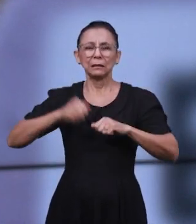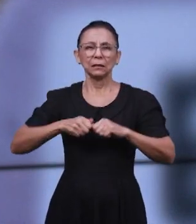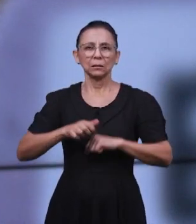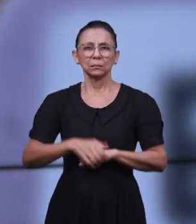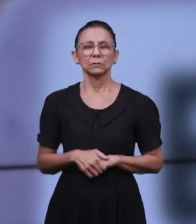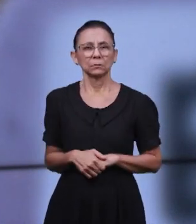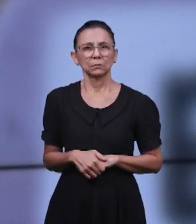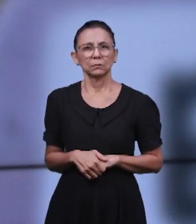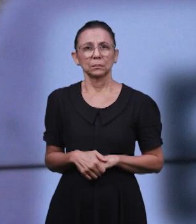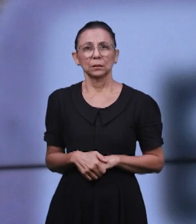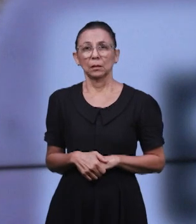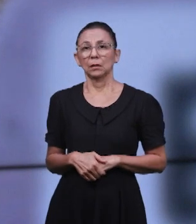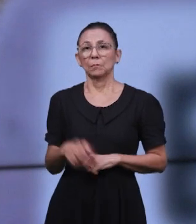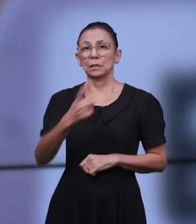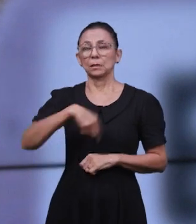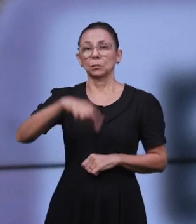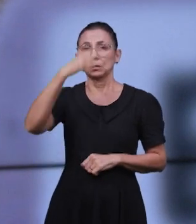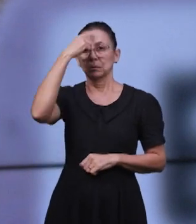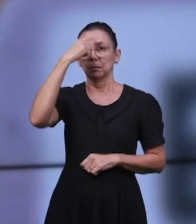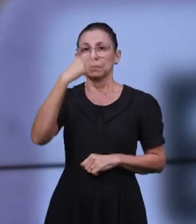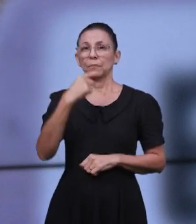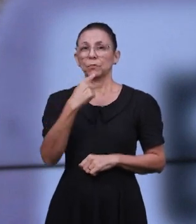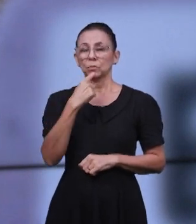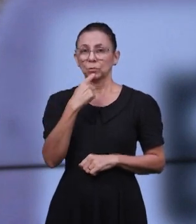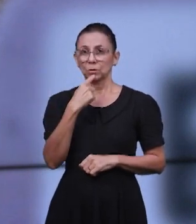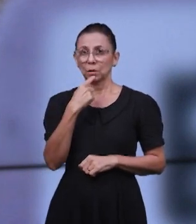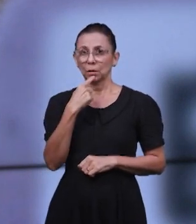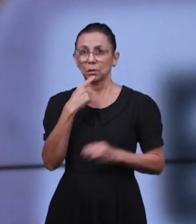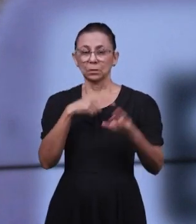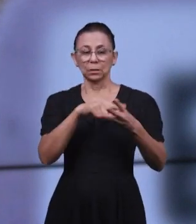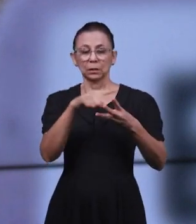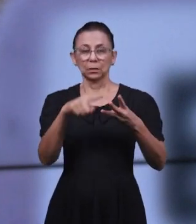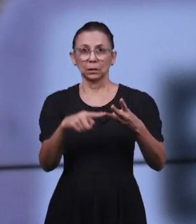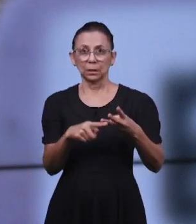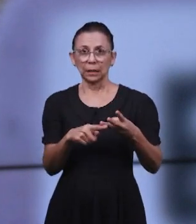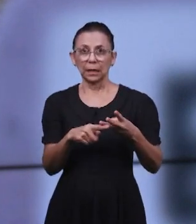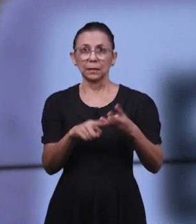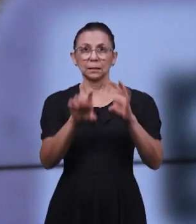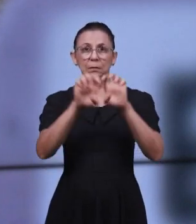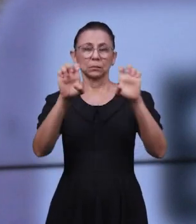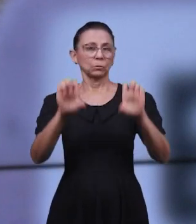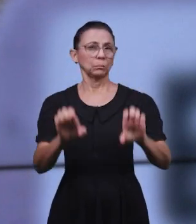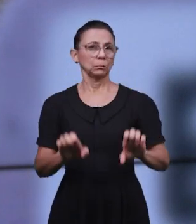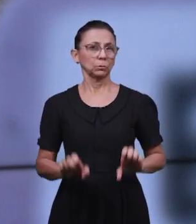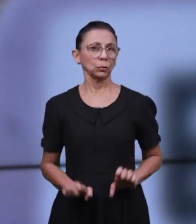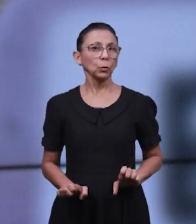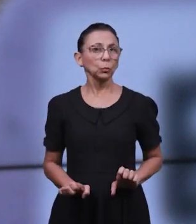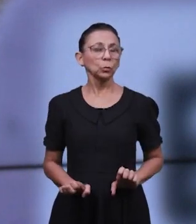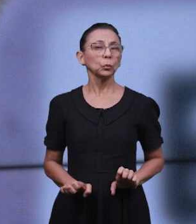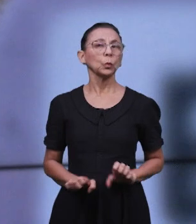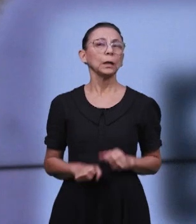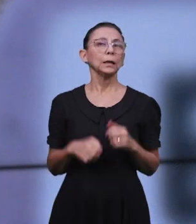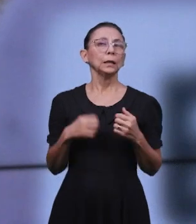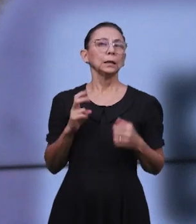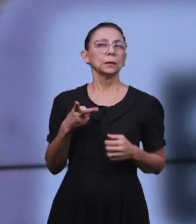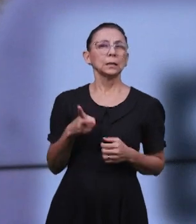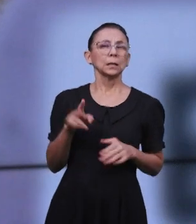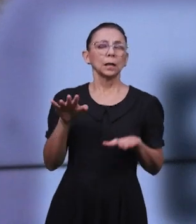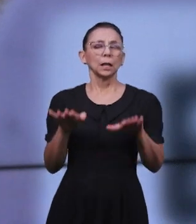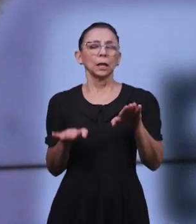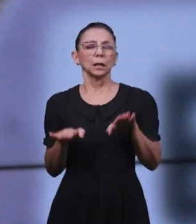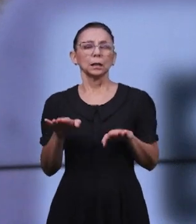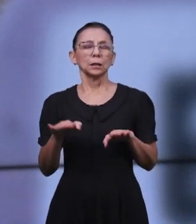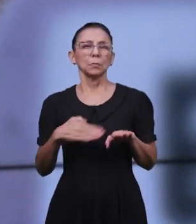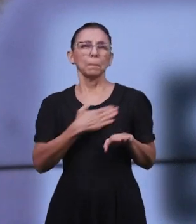du caprice? Les études montrent que notre personnalité est formée de trois structures et qu'elle travaille en recherche